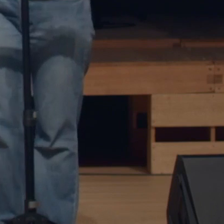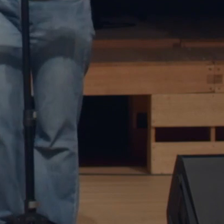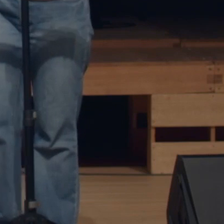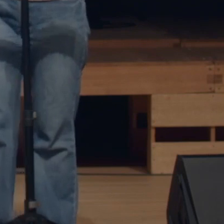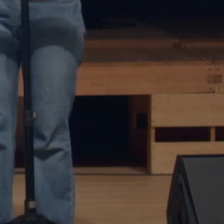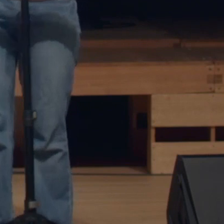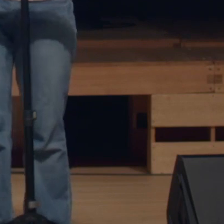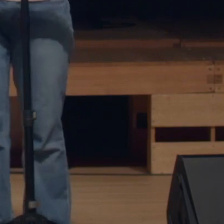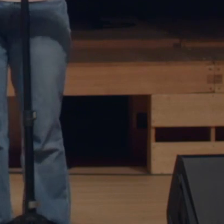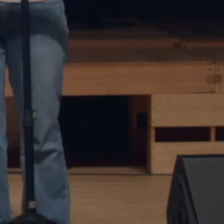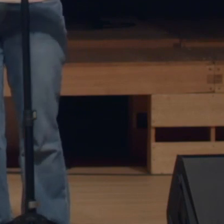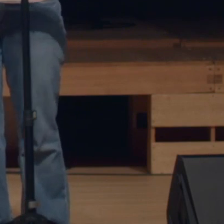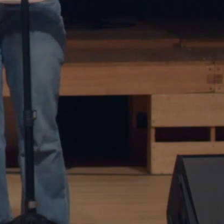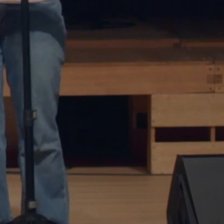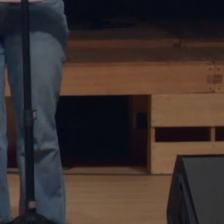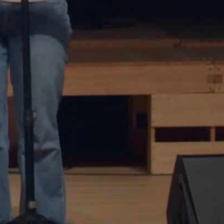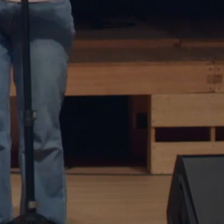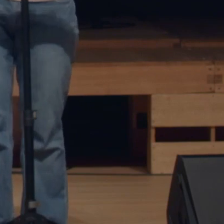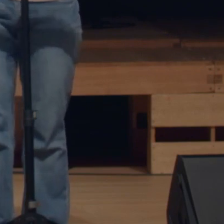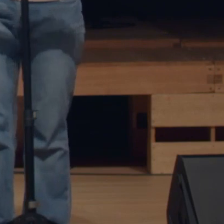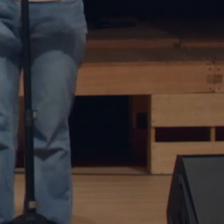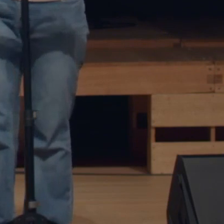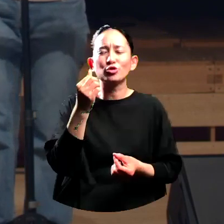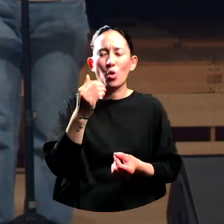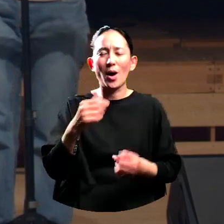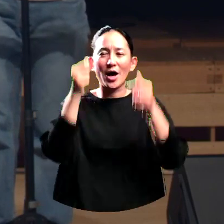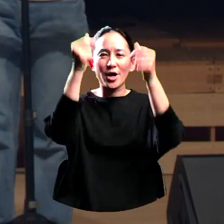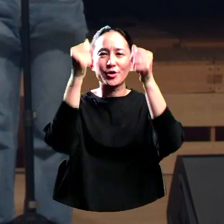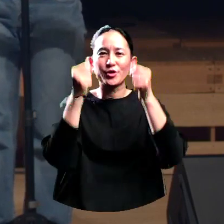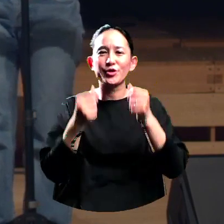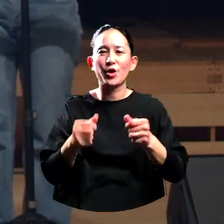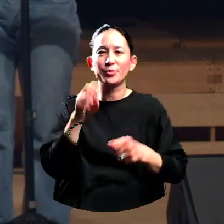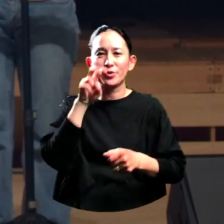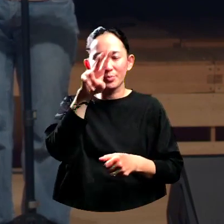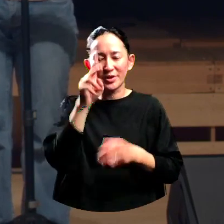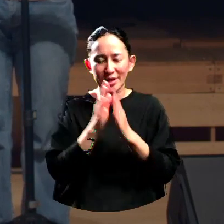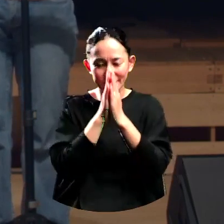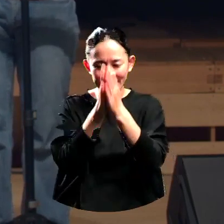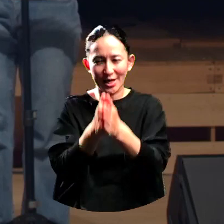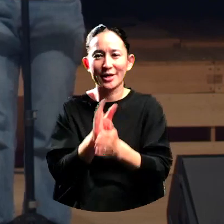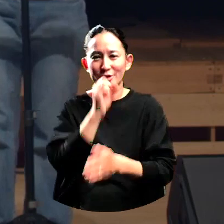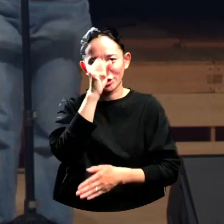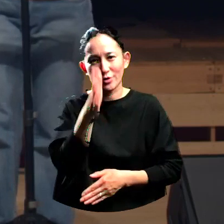横浜のホームページをご確認ください。 And also for Japanese, the Japanese men's group is